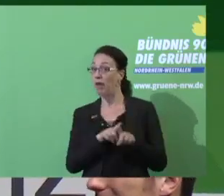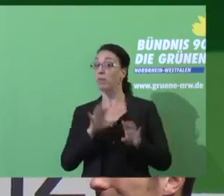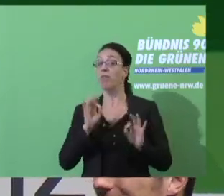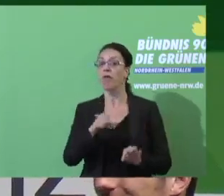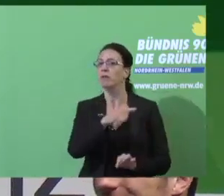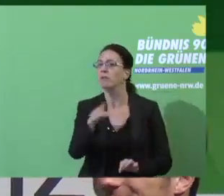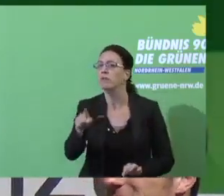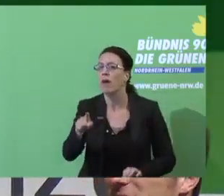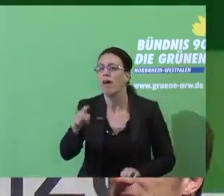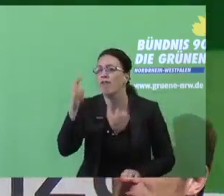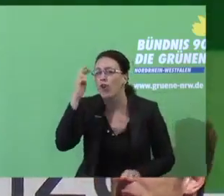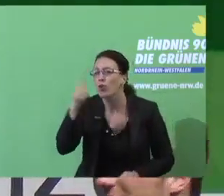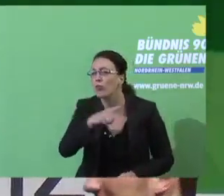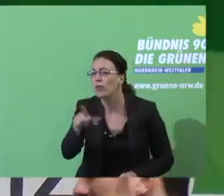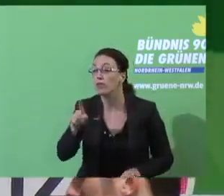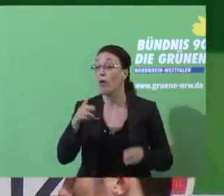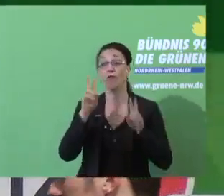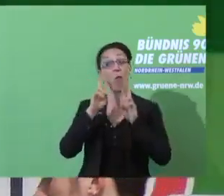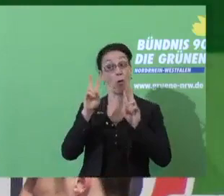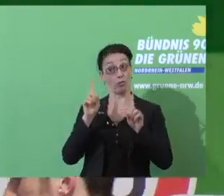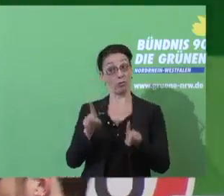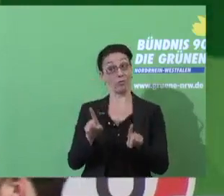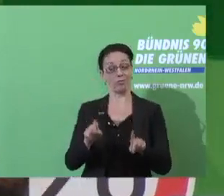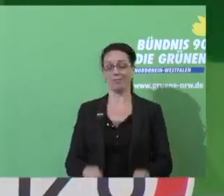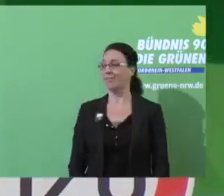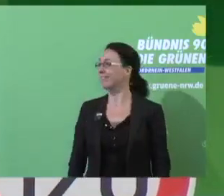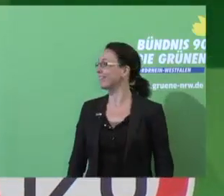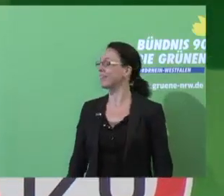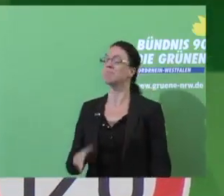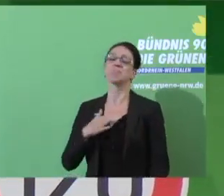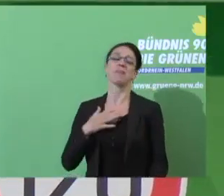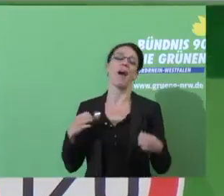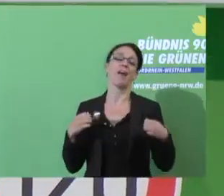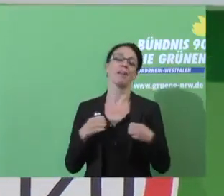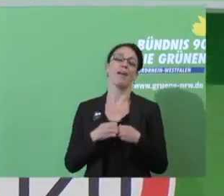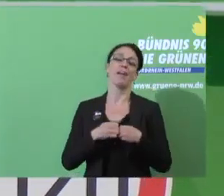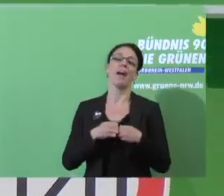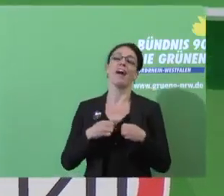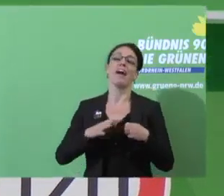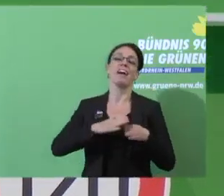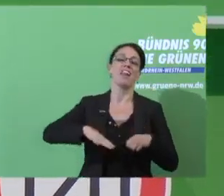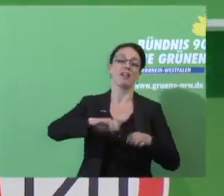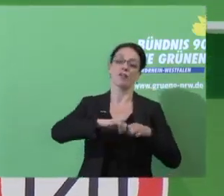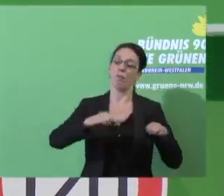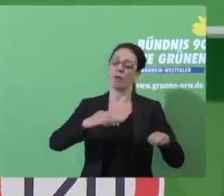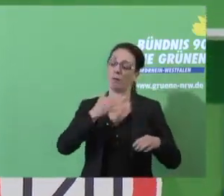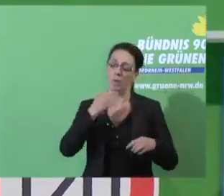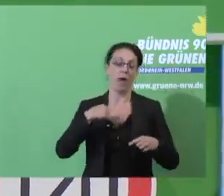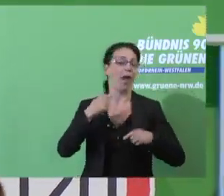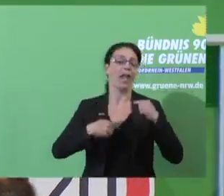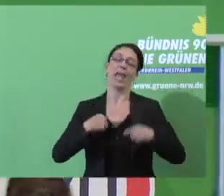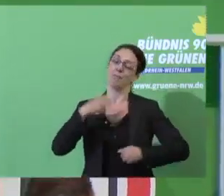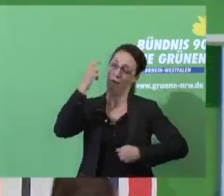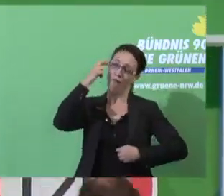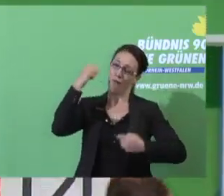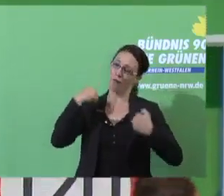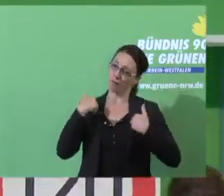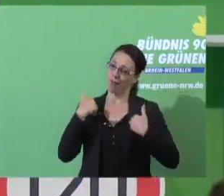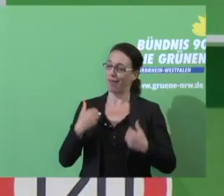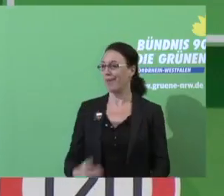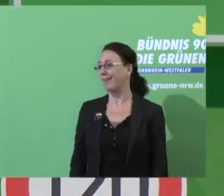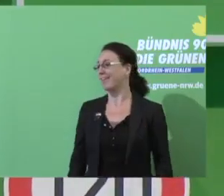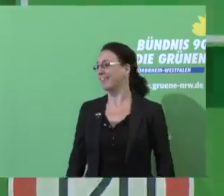vorsichtiger sein. Das gibt es in diesem Landesverband eigentlich nie. Wir machen nur vernünftige Sachen.